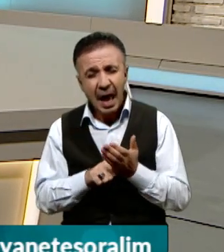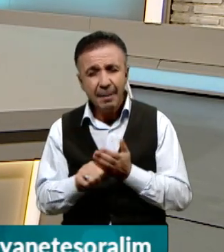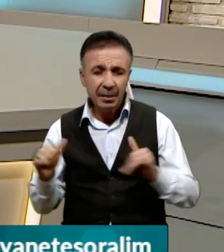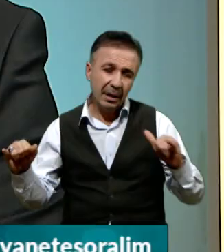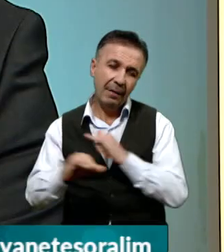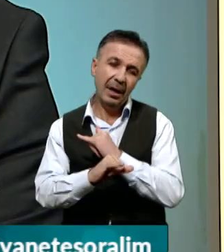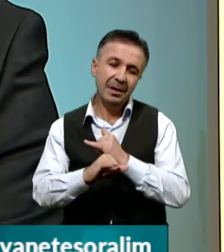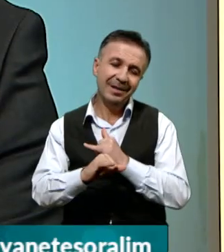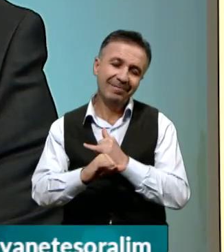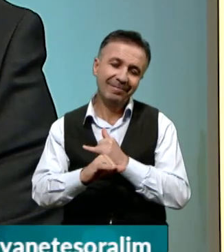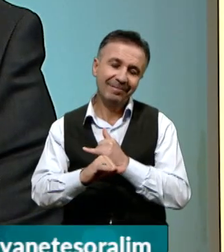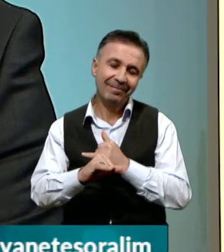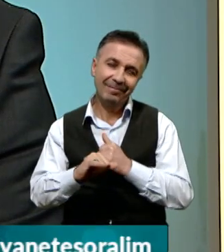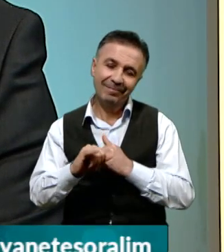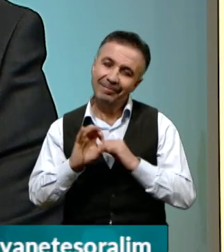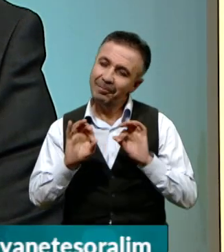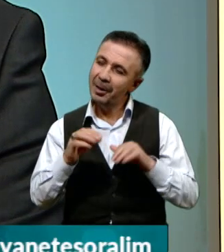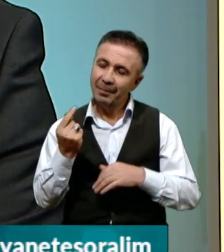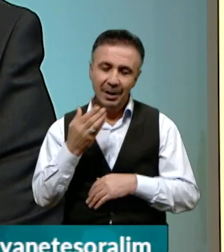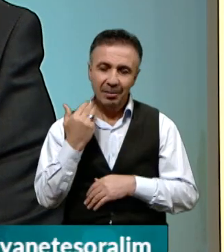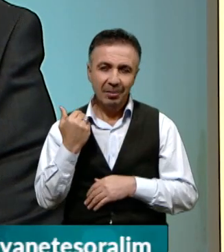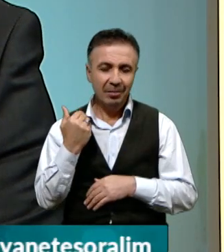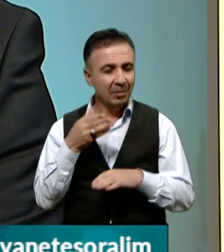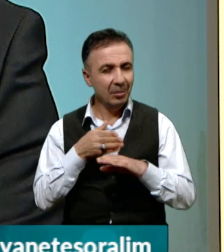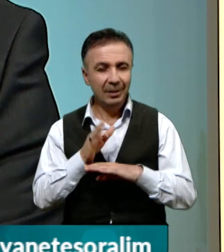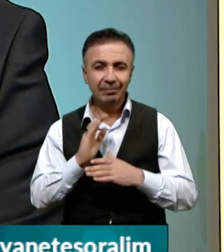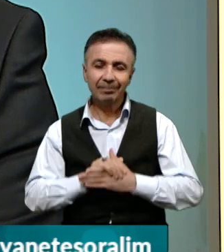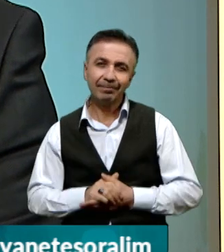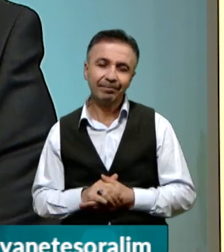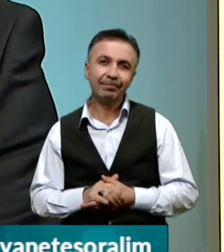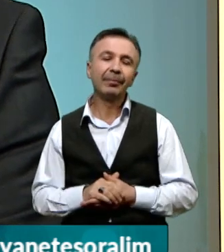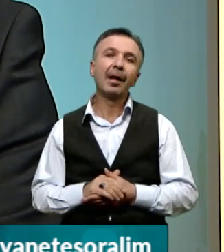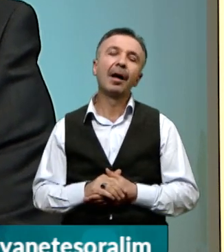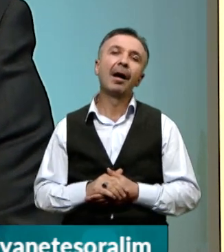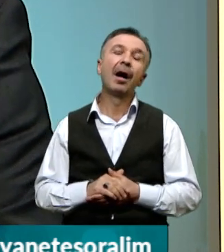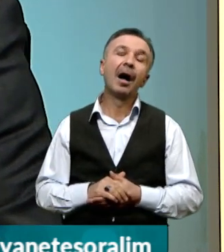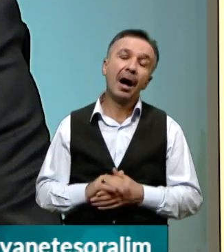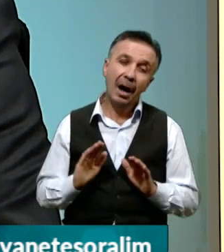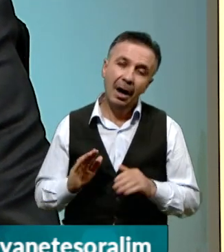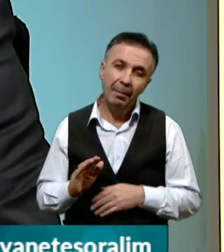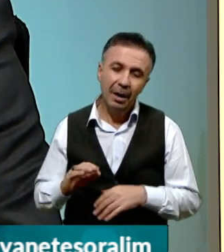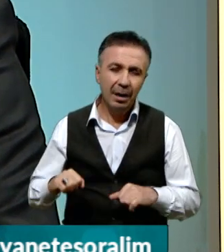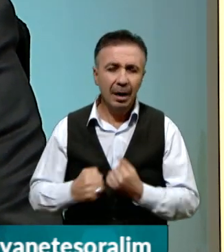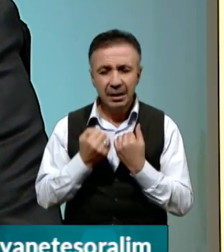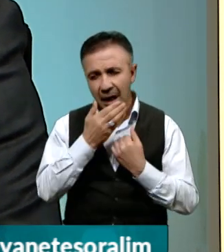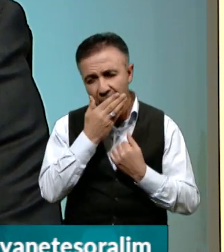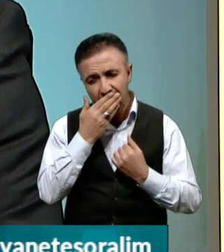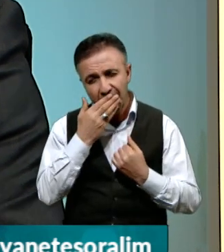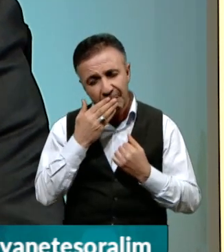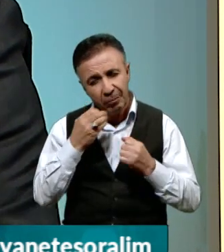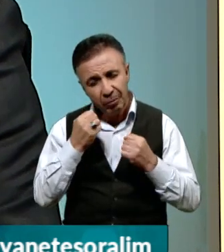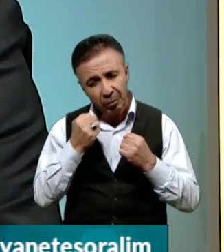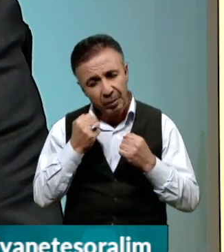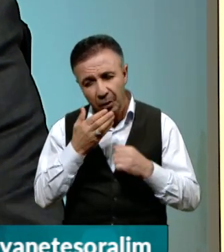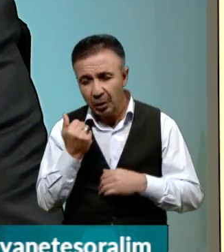yani, bilinçli bir ibadet yapan kişiye yakışır bir durum değildir. Eyvallah. Ama yoksa kazamda onun yerine de ne yaparım? Nafile tutarım